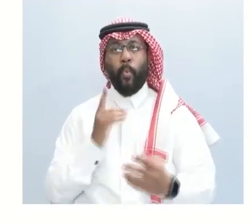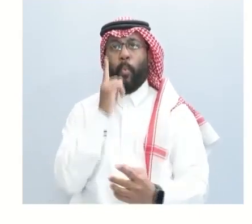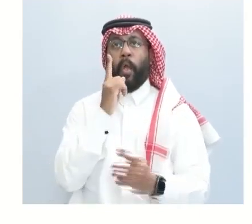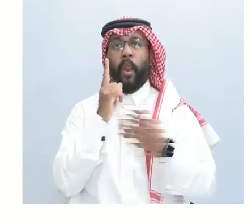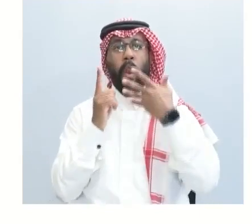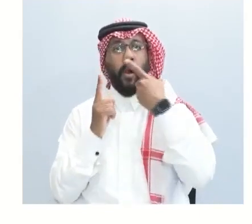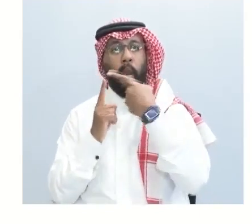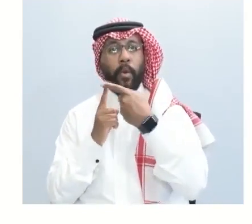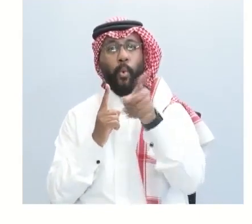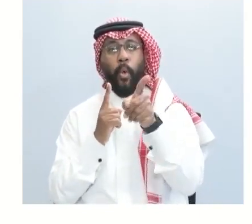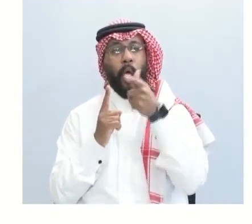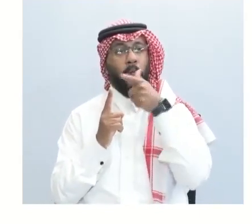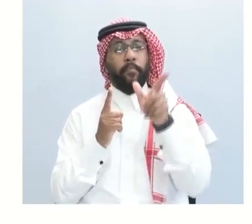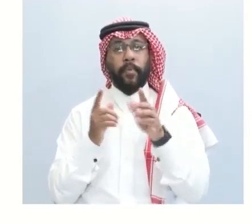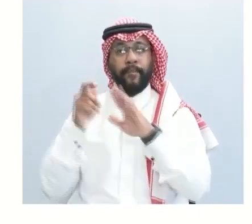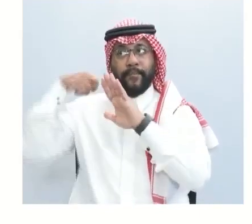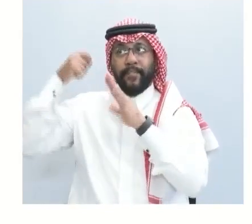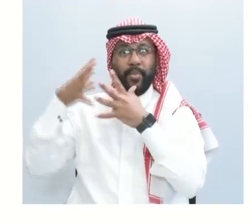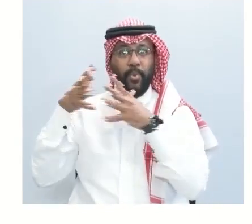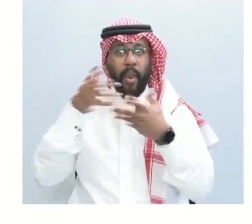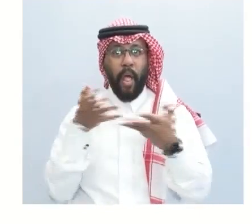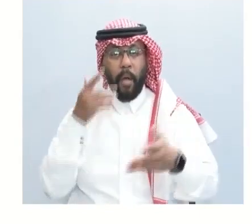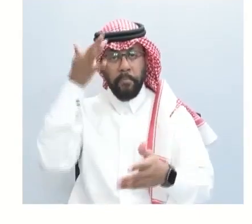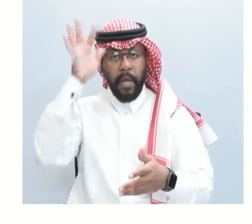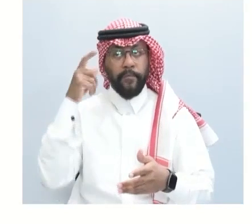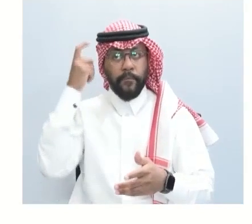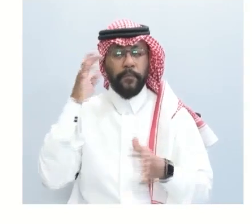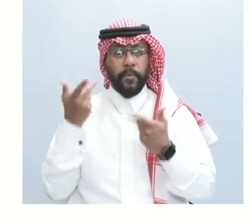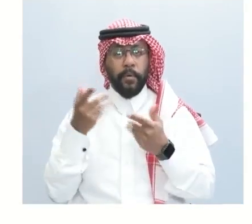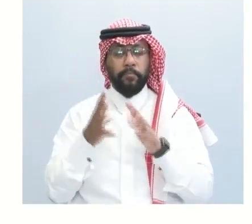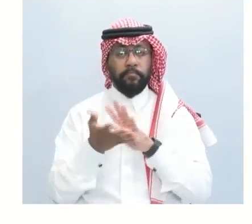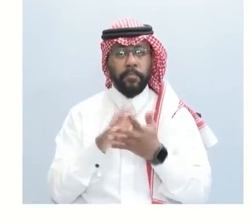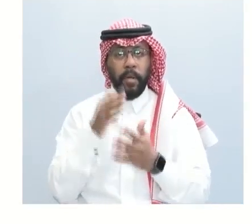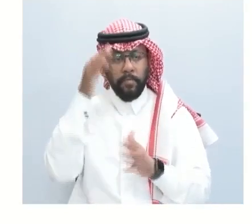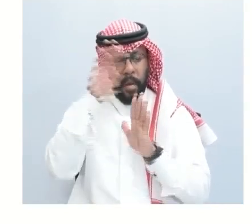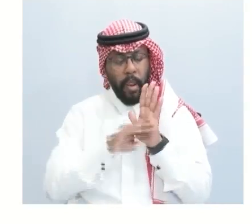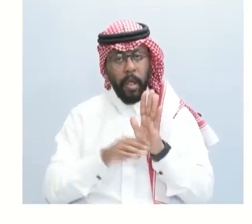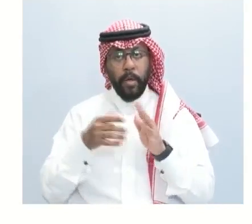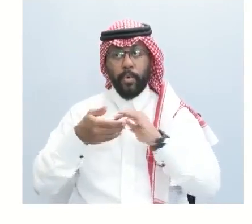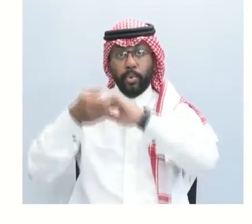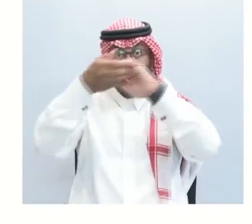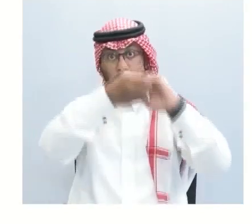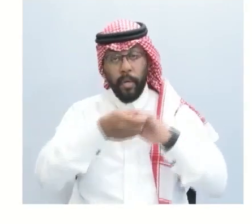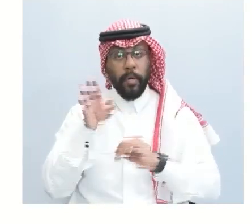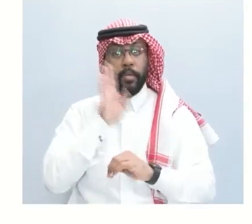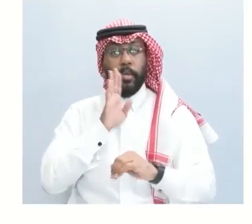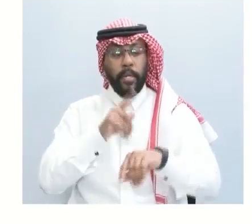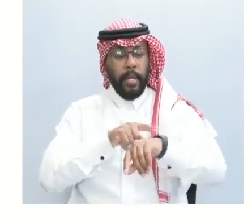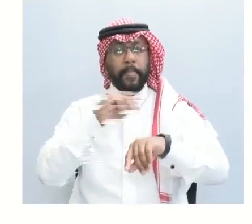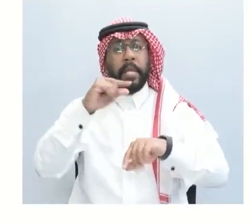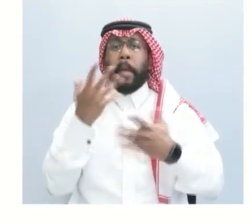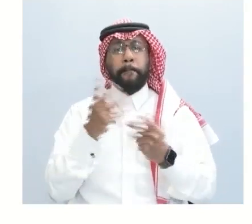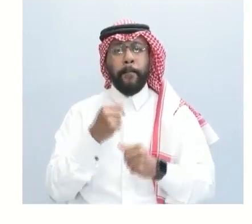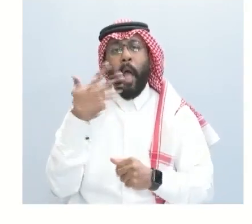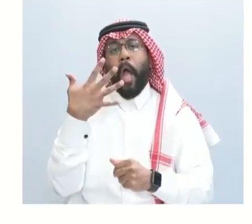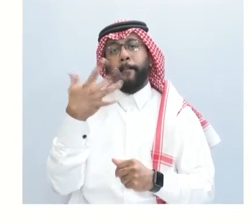ثم قدمها بعد ذلك لزملائك بعد ان تفكر في طريقه العرض تقدمها لزملائك ودربهم على ادايه خلال 15